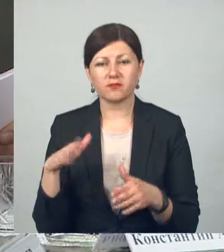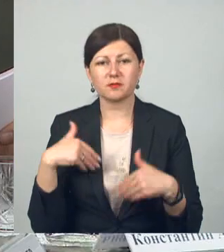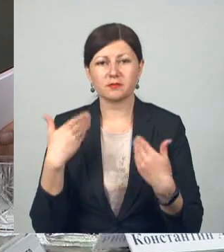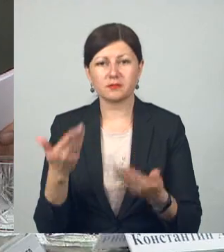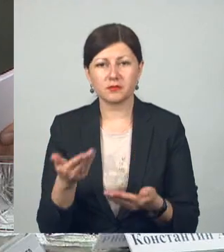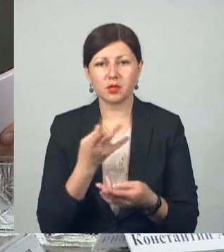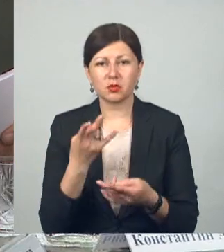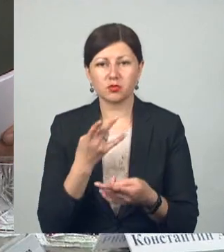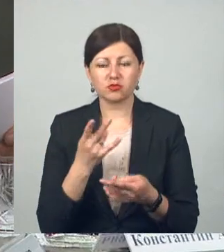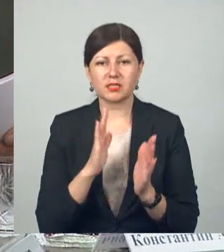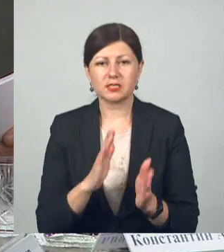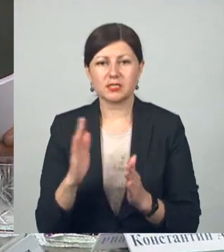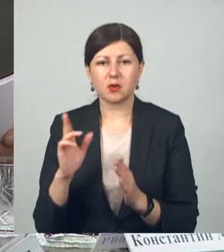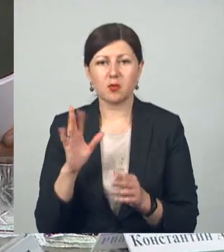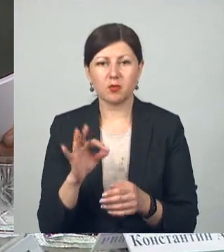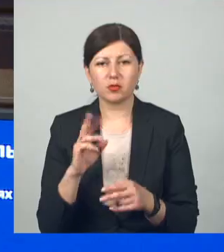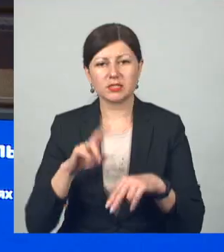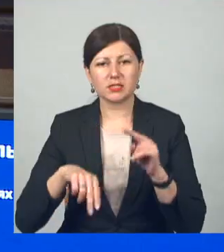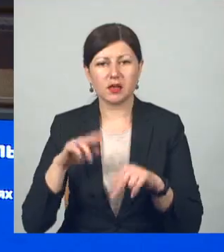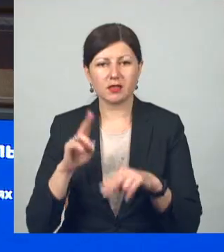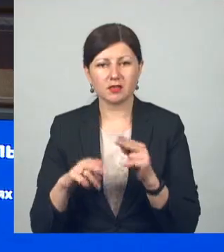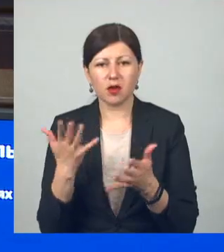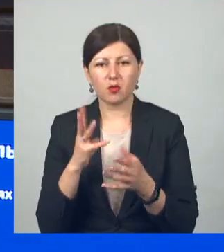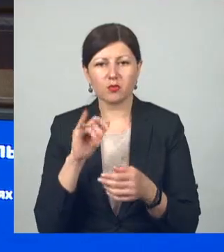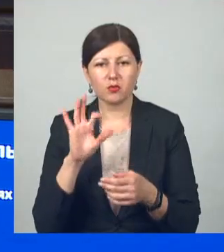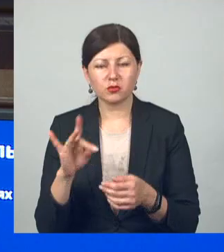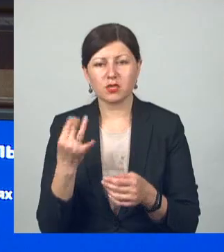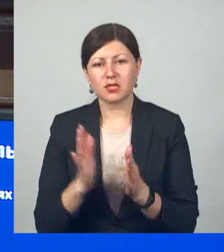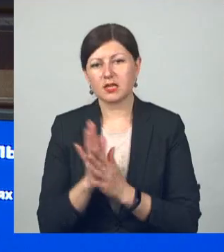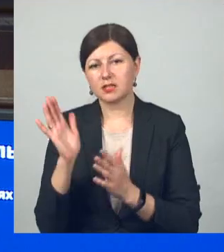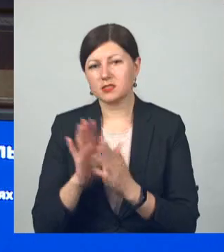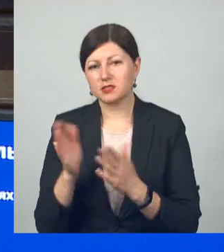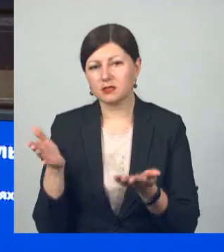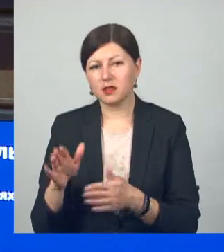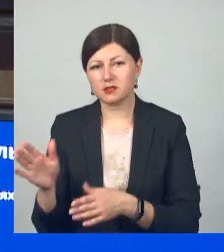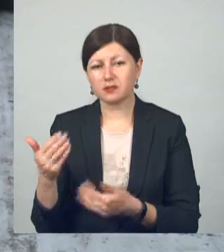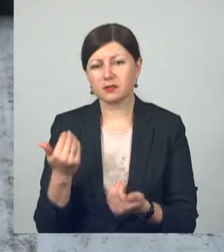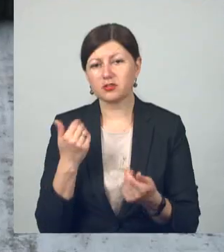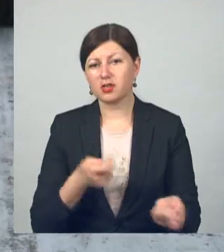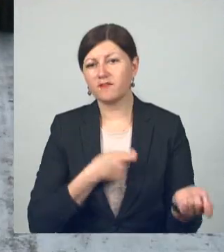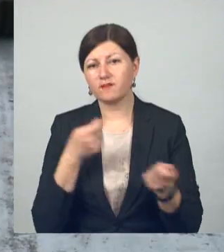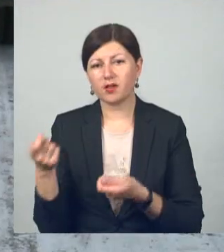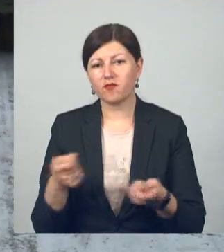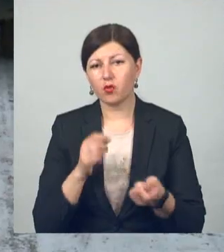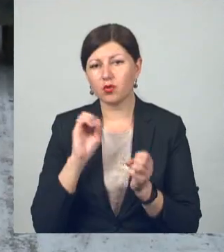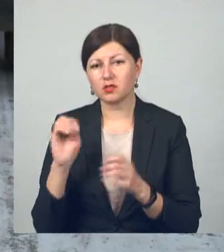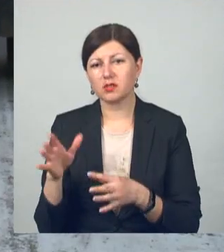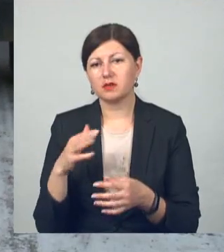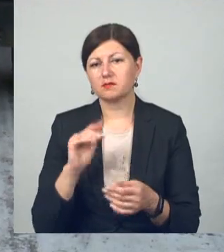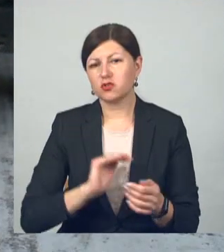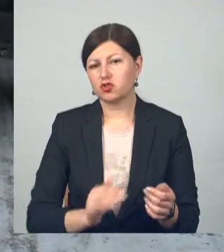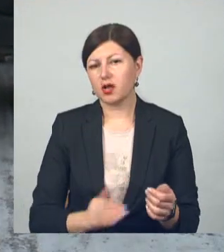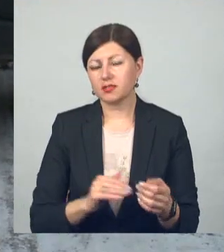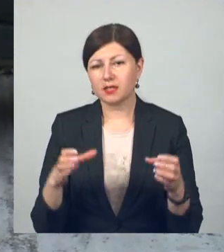организовать централизованную систему по обращению со строительными отходами и растительными остатками. Сейчас их вывозят преимущественно частные компании.